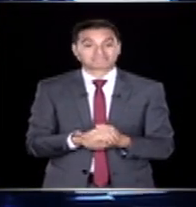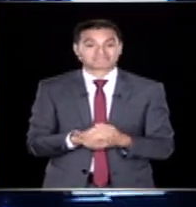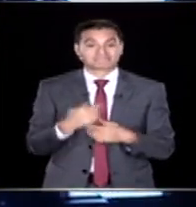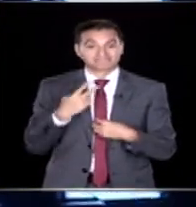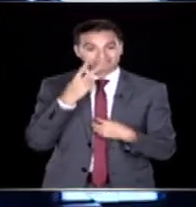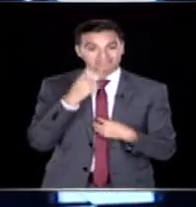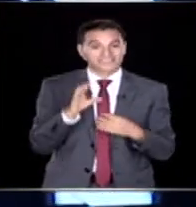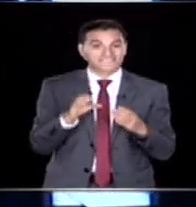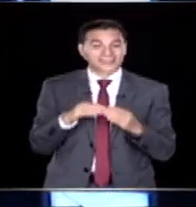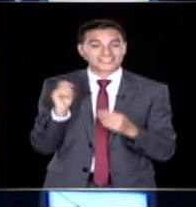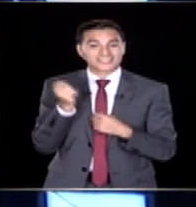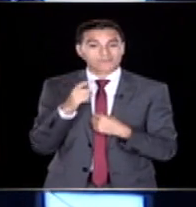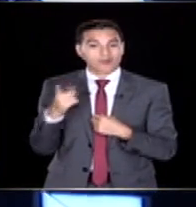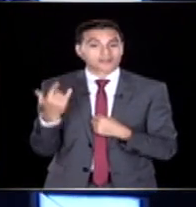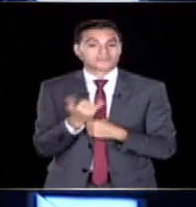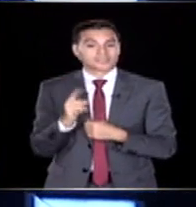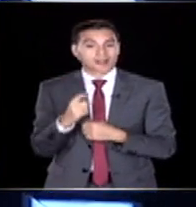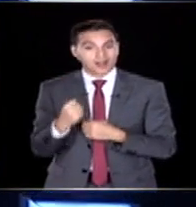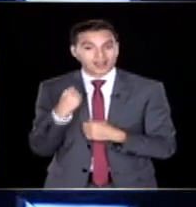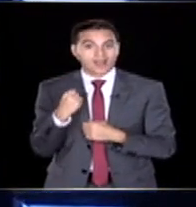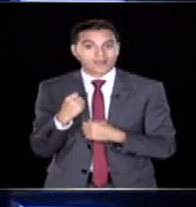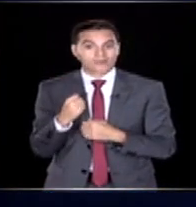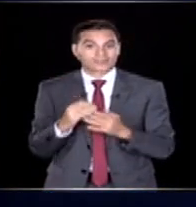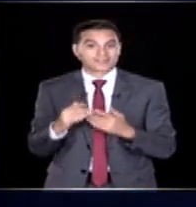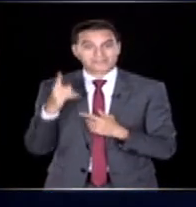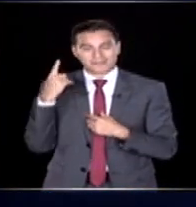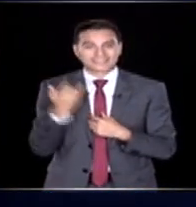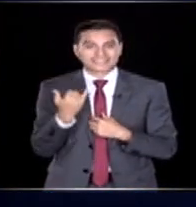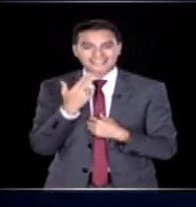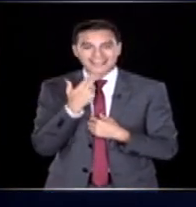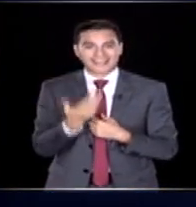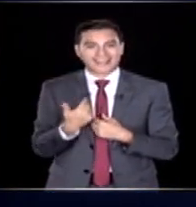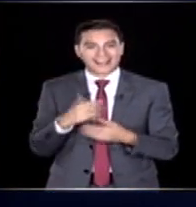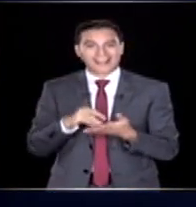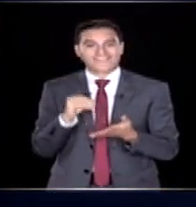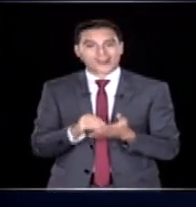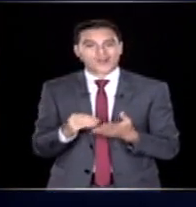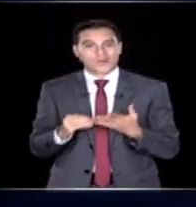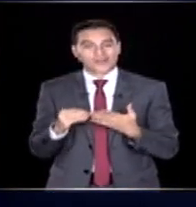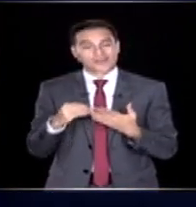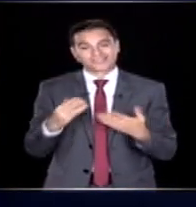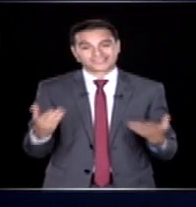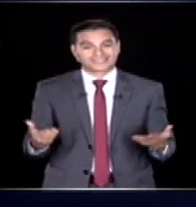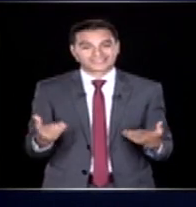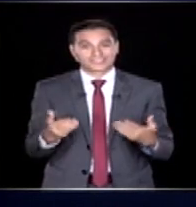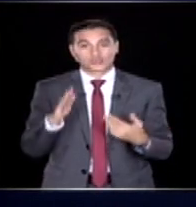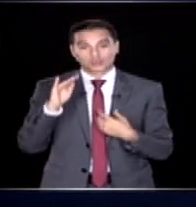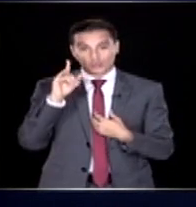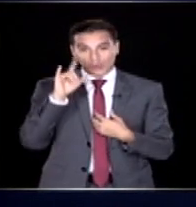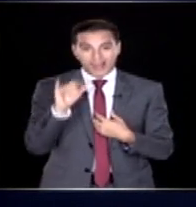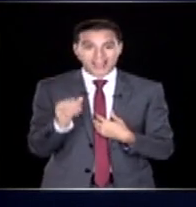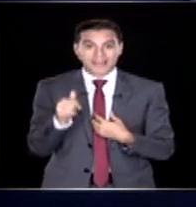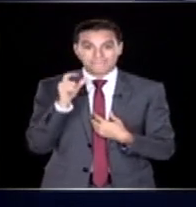الآن أنا من فريق ساموراي. الآن ربنا يسهل إن شاء الله، إحنا لسه في الأول. سليمان القانوني مات